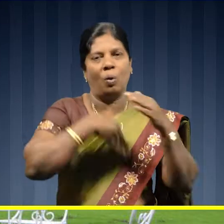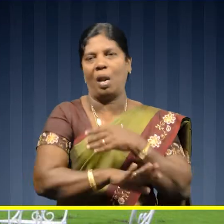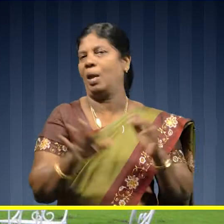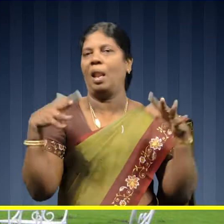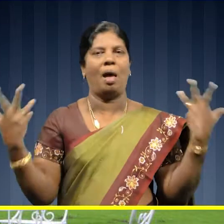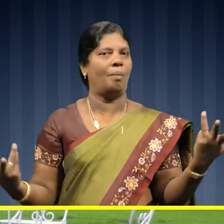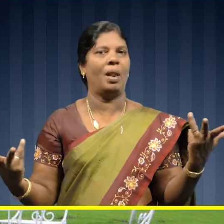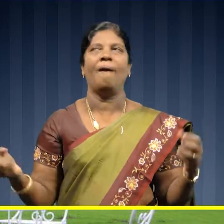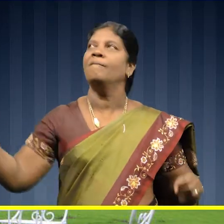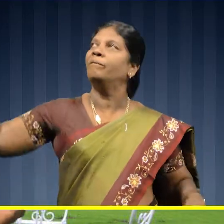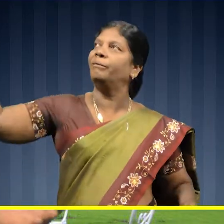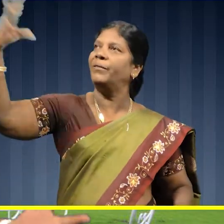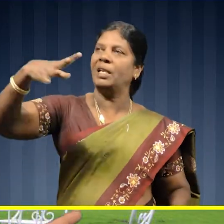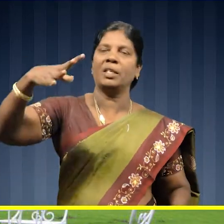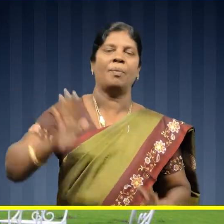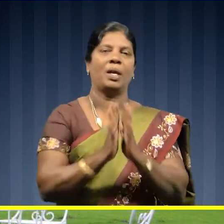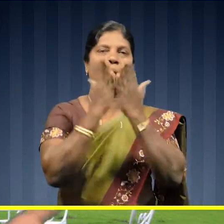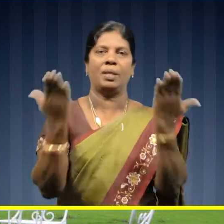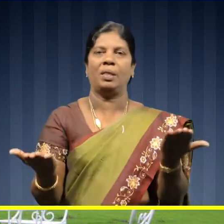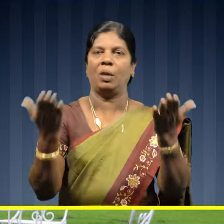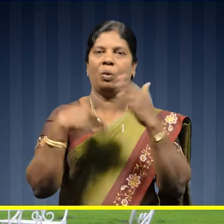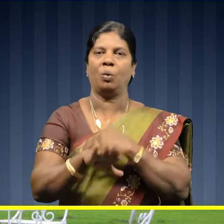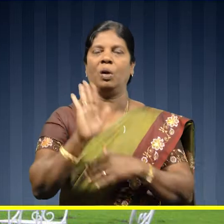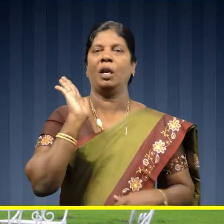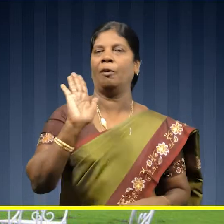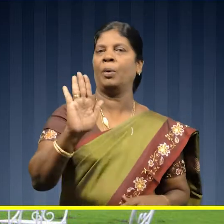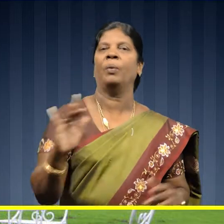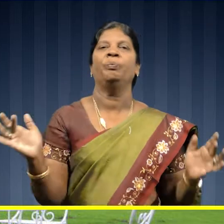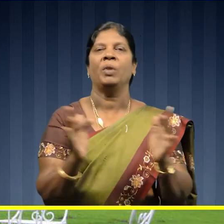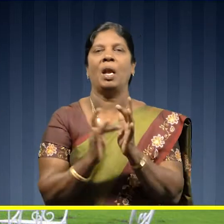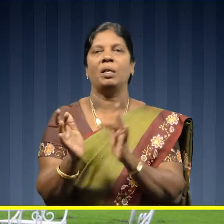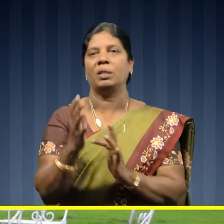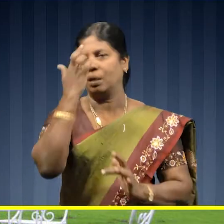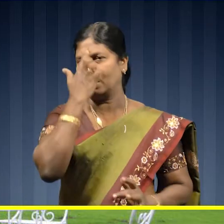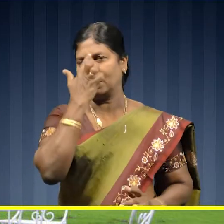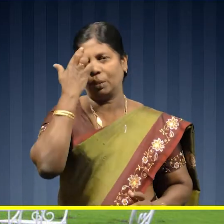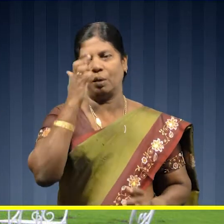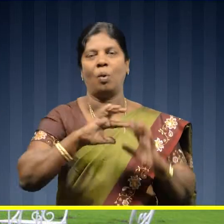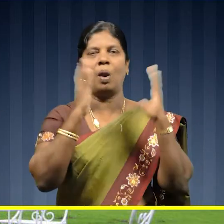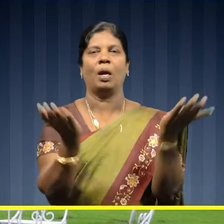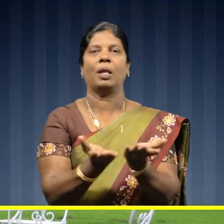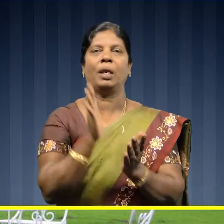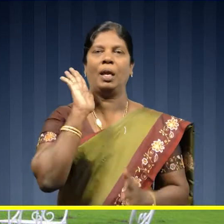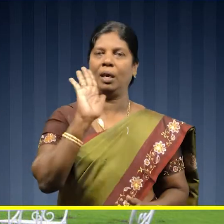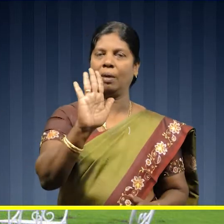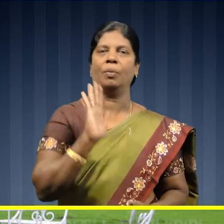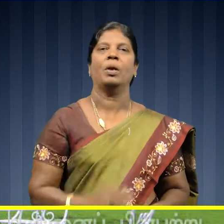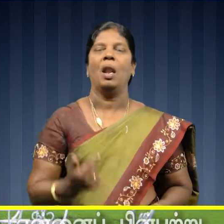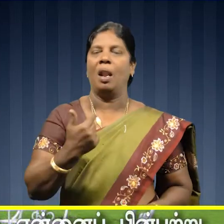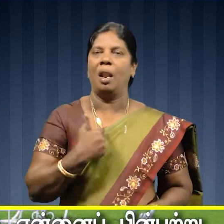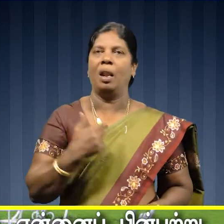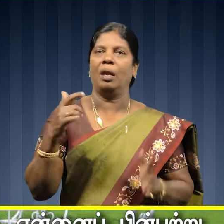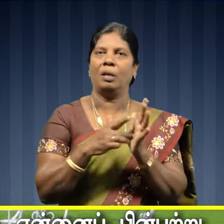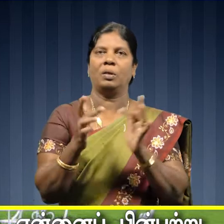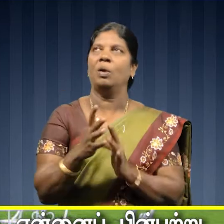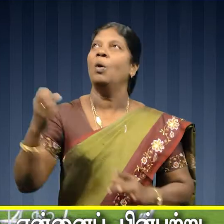பாவத்துக்குள் இராமல் வெளிச்சமாகிய சத்தியத்துக்குள் இருப்பான். இயேசு கிறிஸ்து உலகத்தில் இருக்கும்போது சொன்னார்,